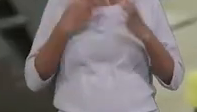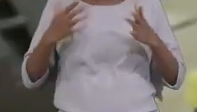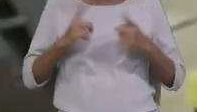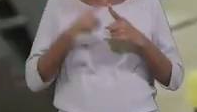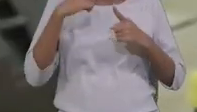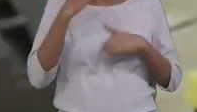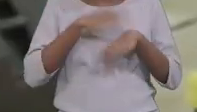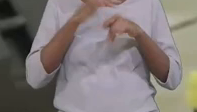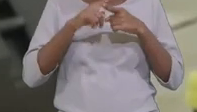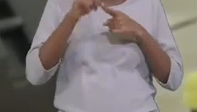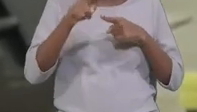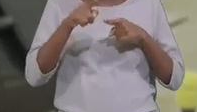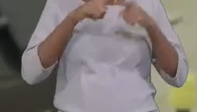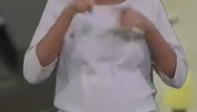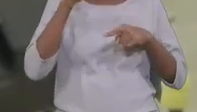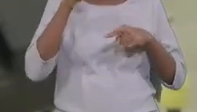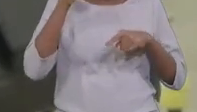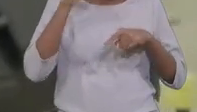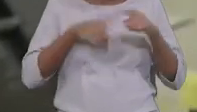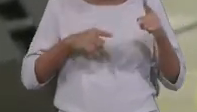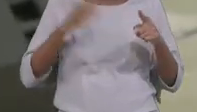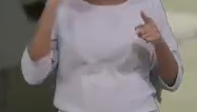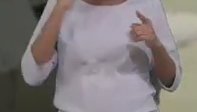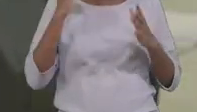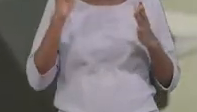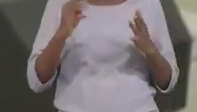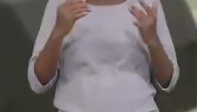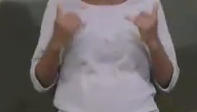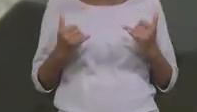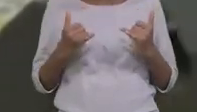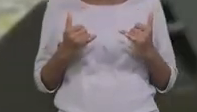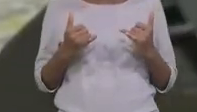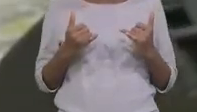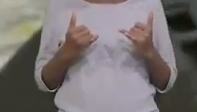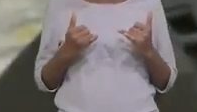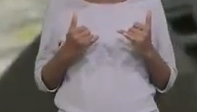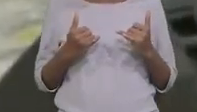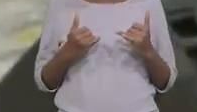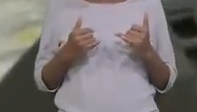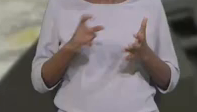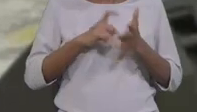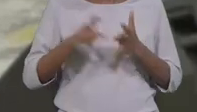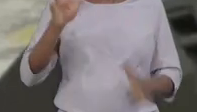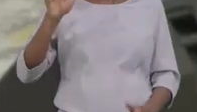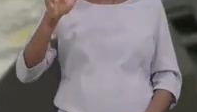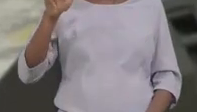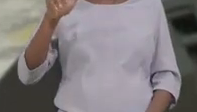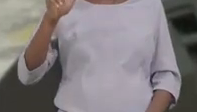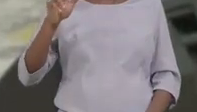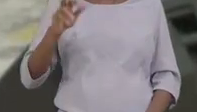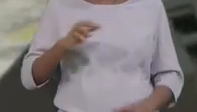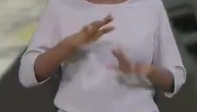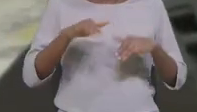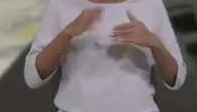12. J'ai encore beaucoup de choses à vous dire, mais vous ne pouvez pas les porter maintenant. Verset